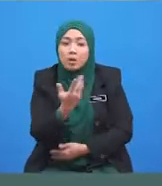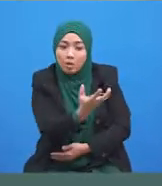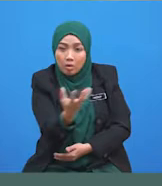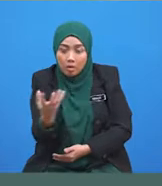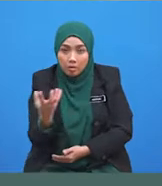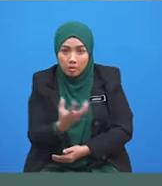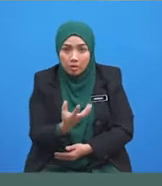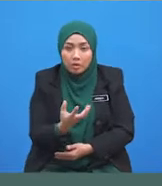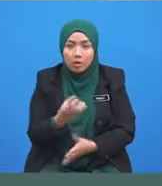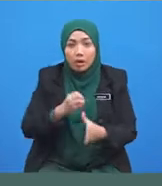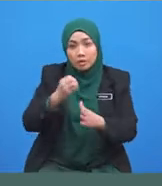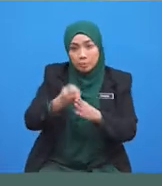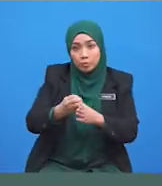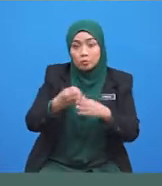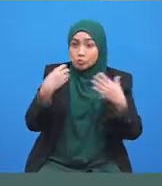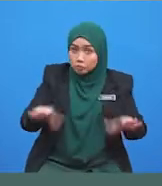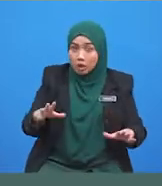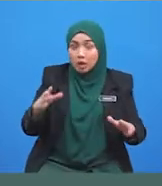guna dan kenal labu sayung?